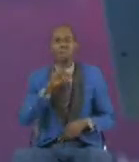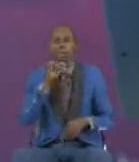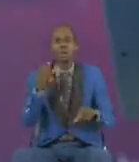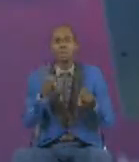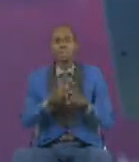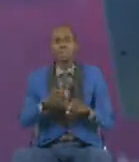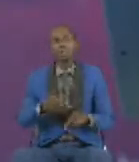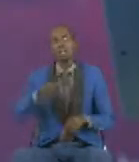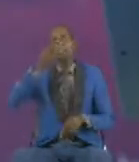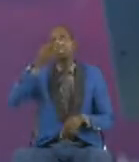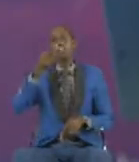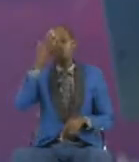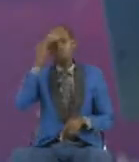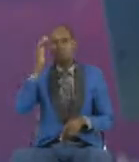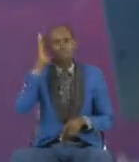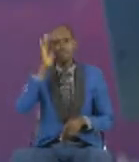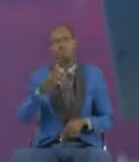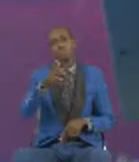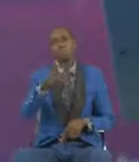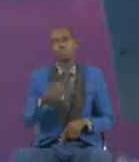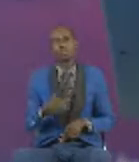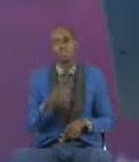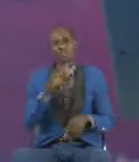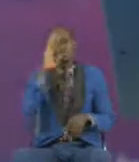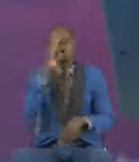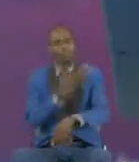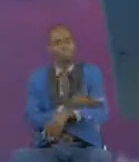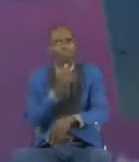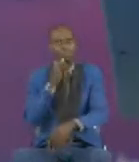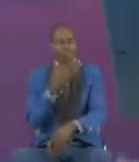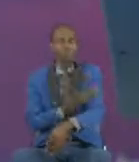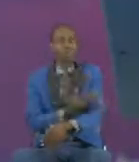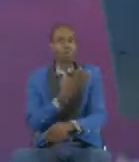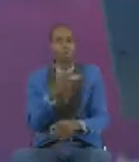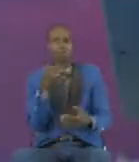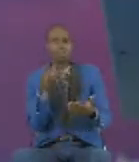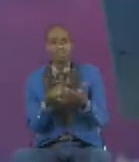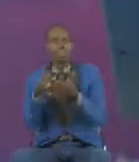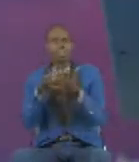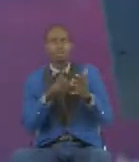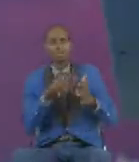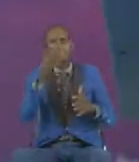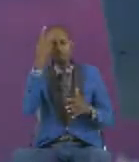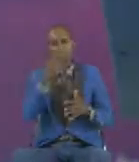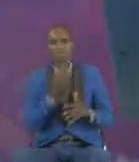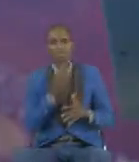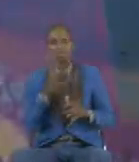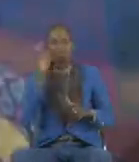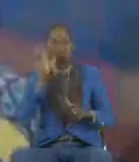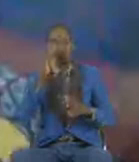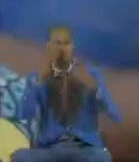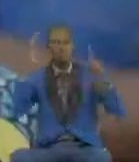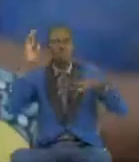pas atteints tel niveau. Pourquoi toi tu vas monter là-bas? Toi, enfant, fils de tel monsieur, comment est-ce que toi tu peux dépasser nos